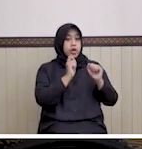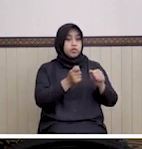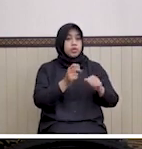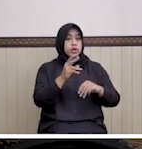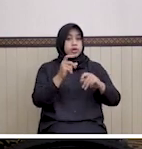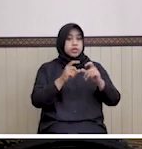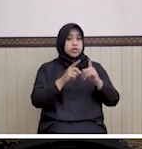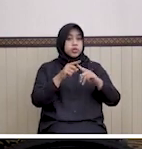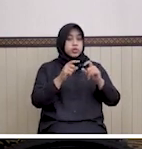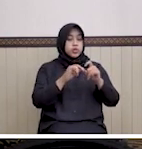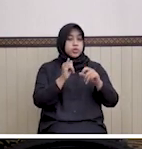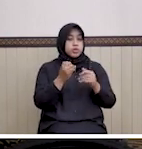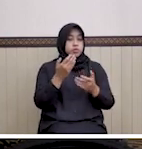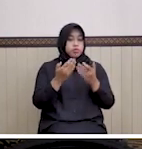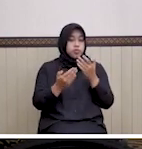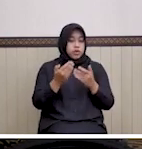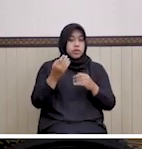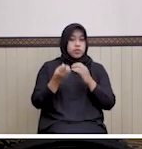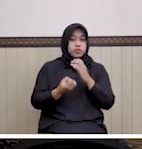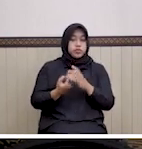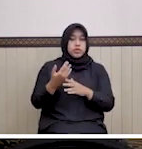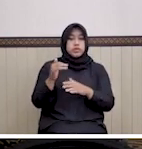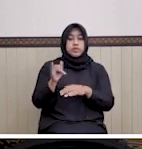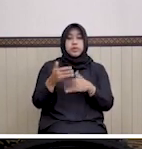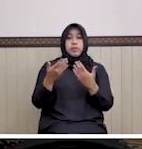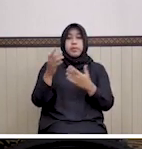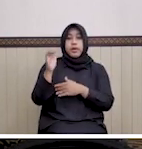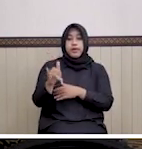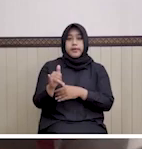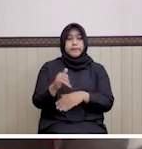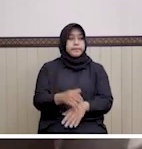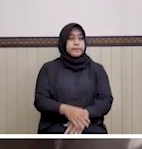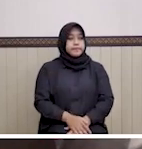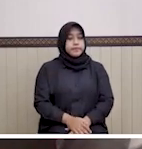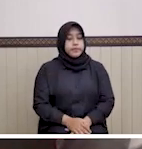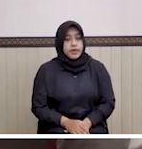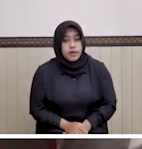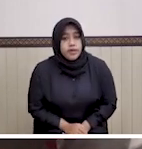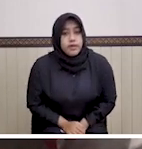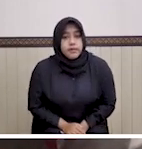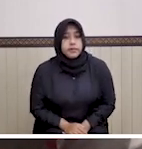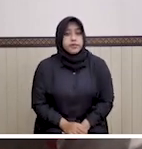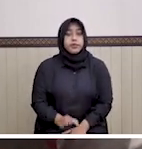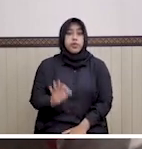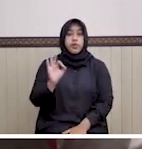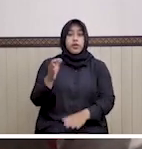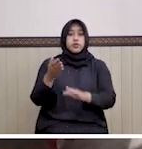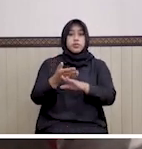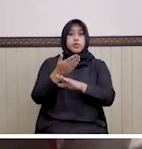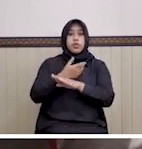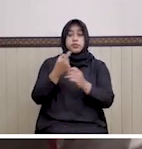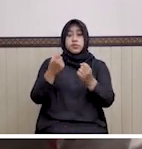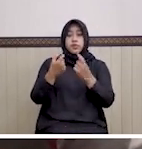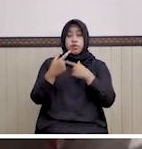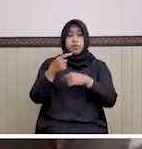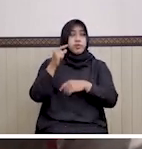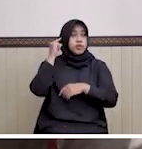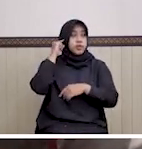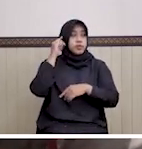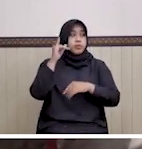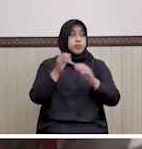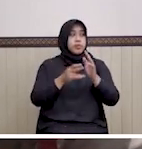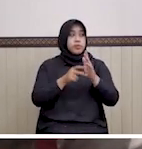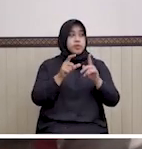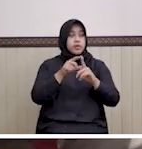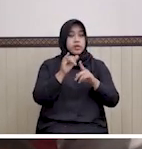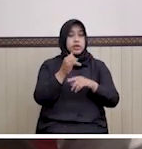itu kemungkinan terealisasi seperti apa sih itu bye sebelum jawab pertanyaanku indie Saya sampaikan terima